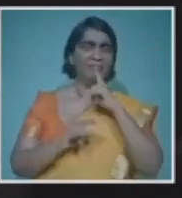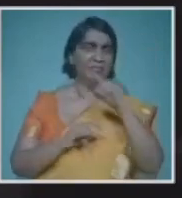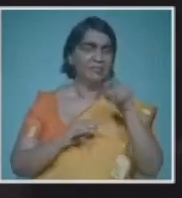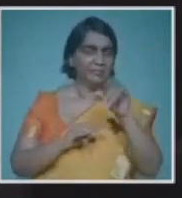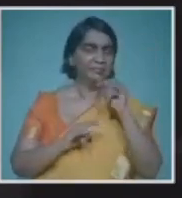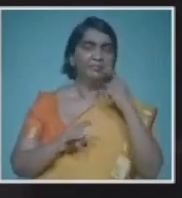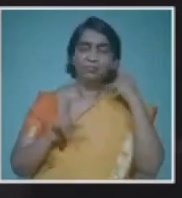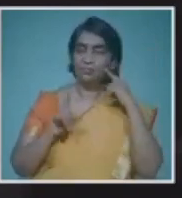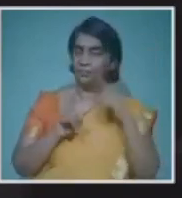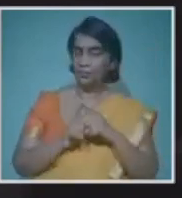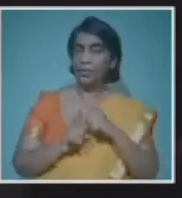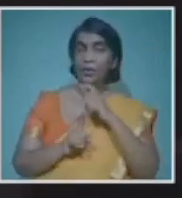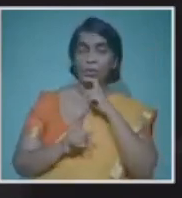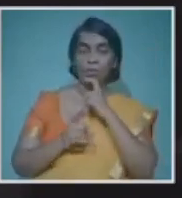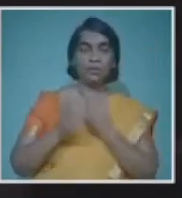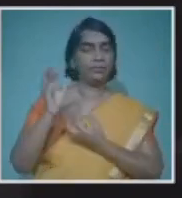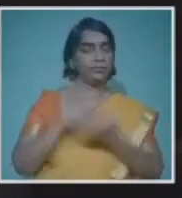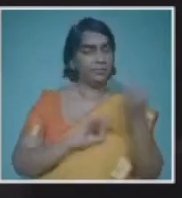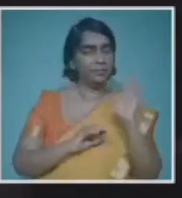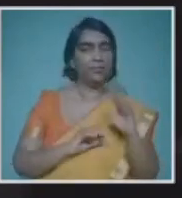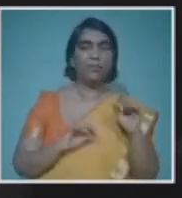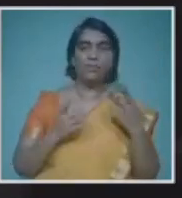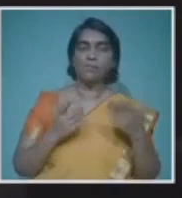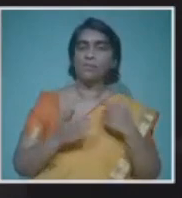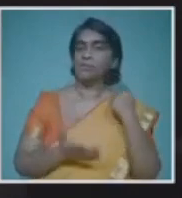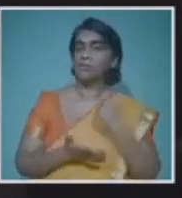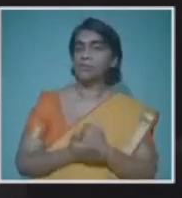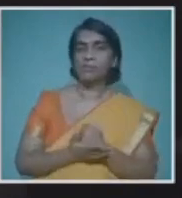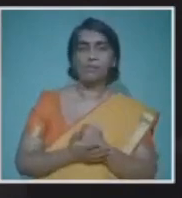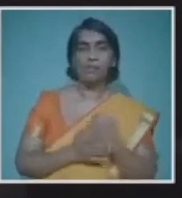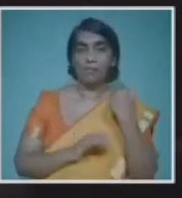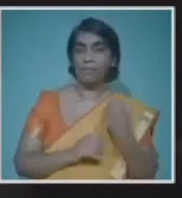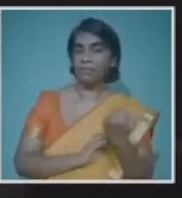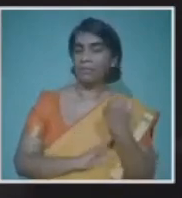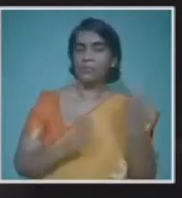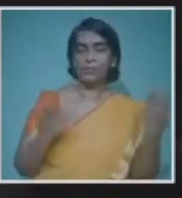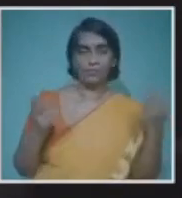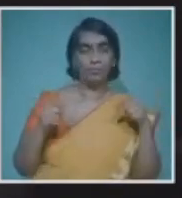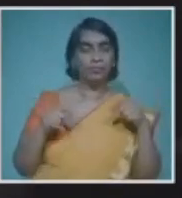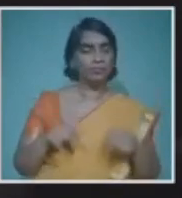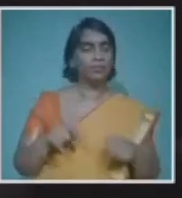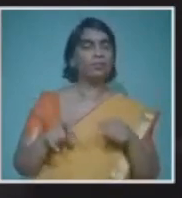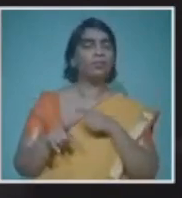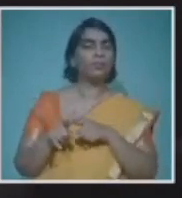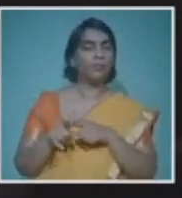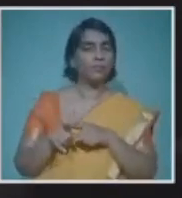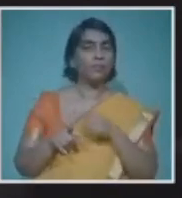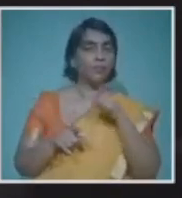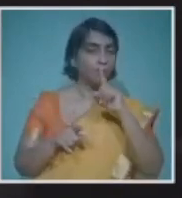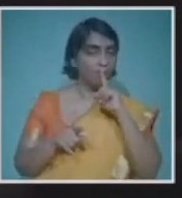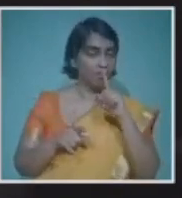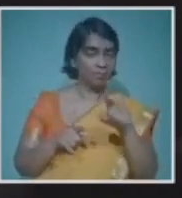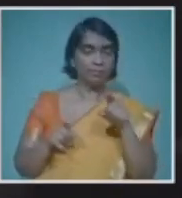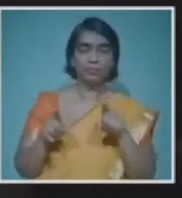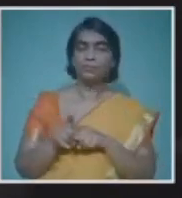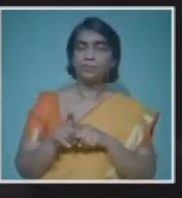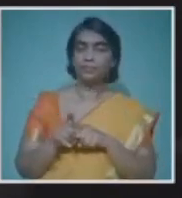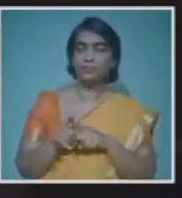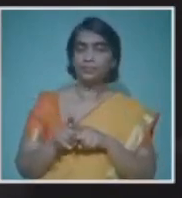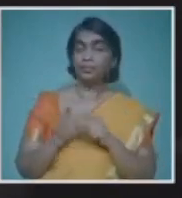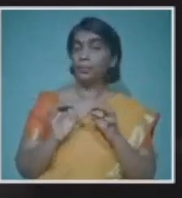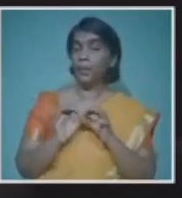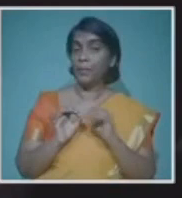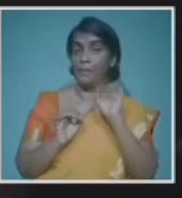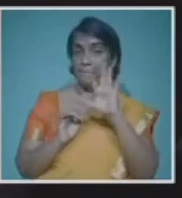හැටියට සලකලා අධිකරණ ක්‍රියාමාර්ග ගන්න. දැන් මහ බැංකුවට ඒ බලය නැහැ. අඩු ගානේ දැන් ඔබතුමා කියන ඔය